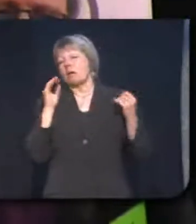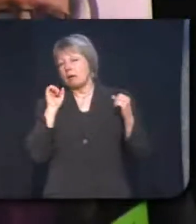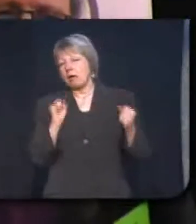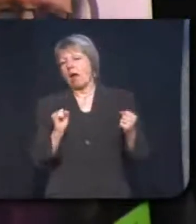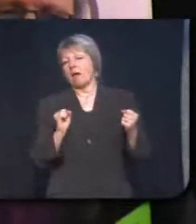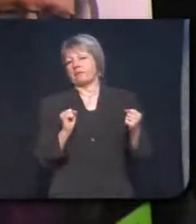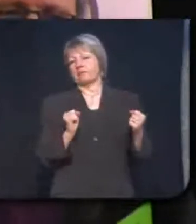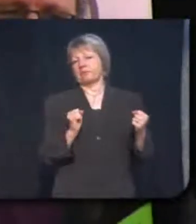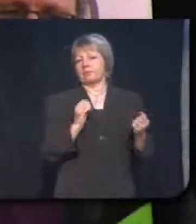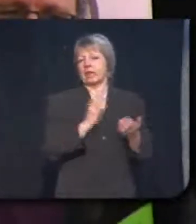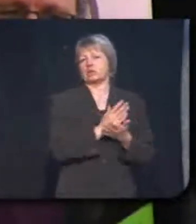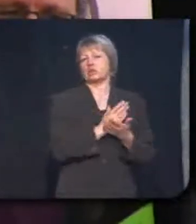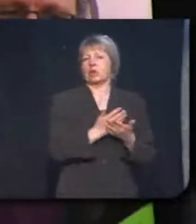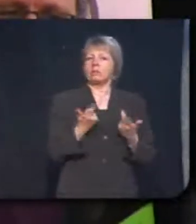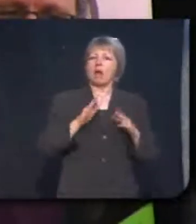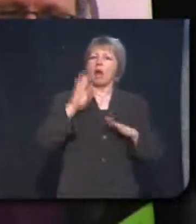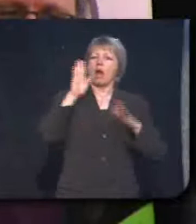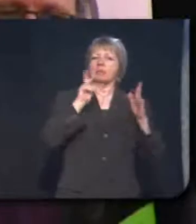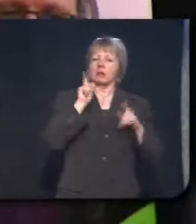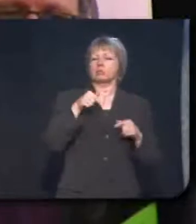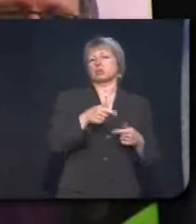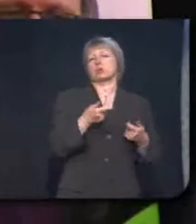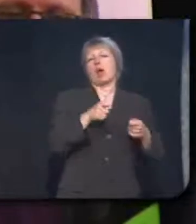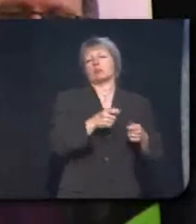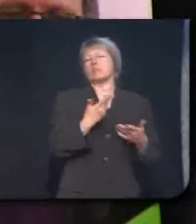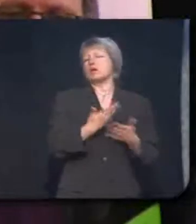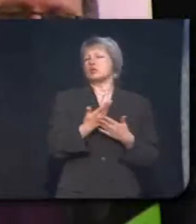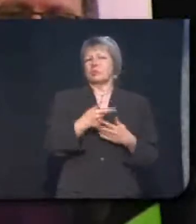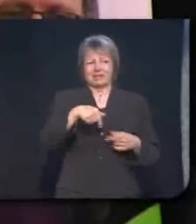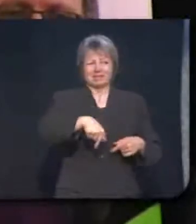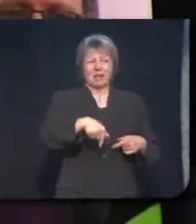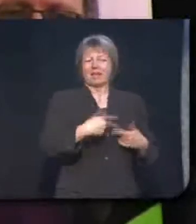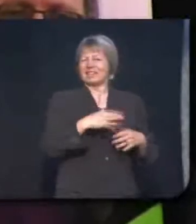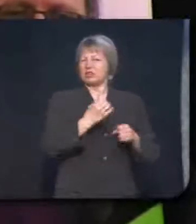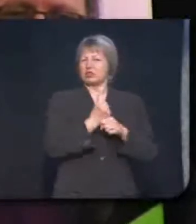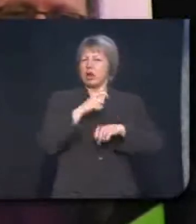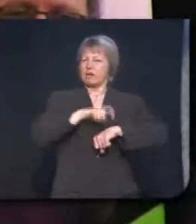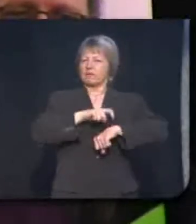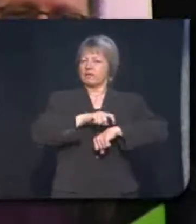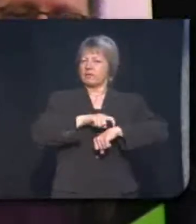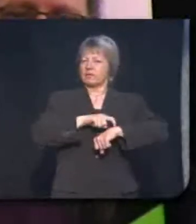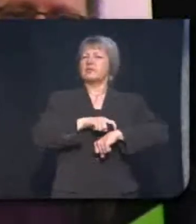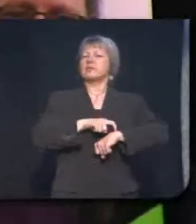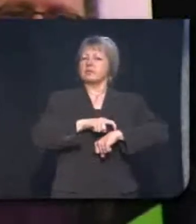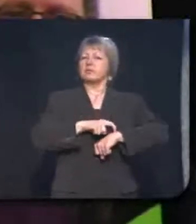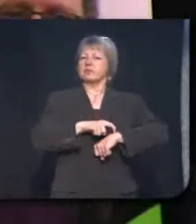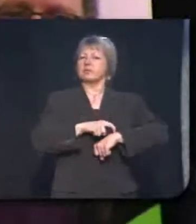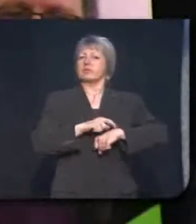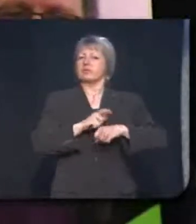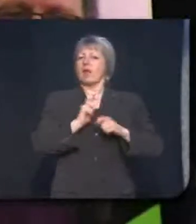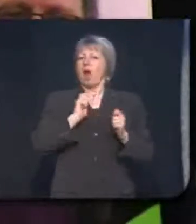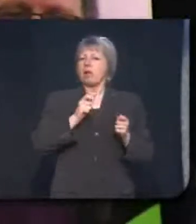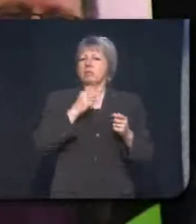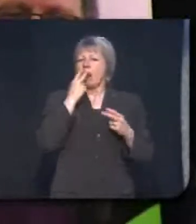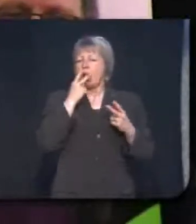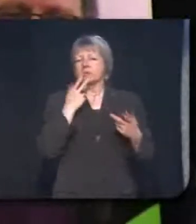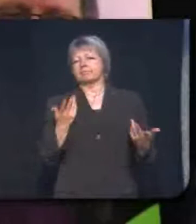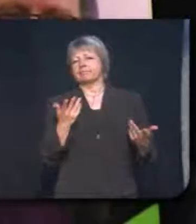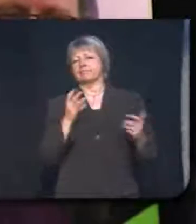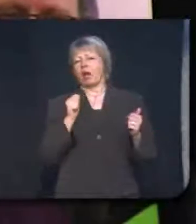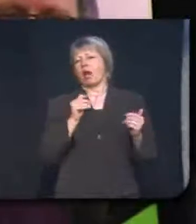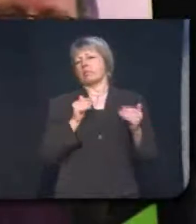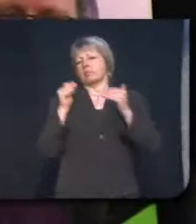also z.B wenn wir hier einen Antrag nicht mehr behandeln konnten dann können wir das danach nachholen und